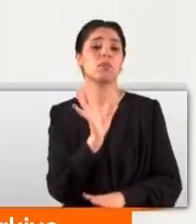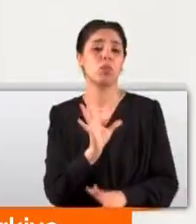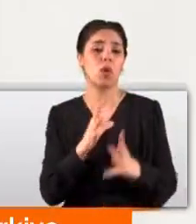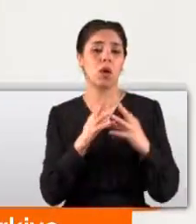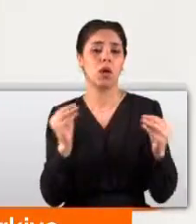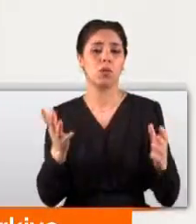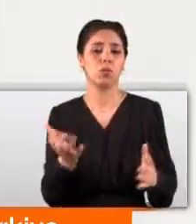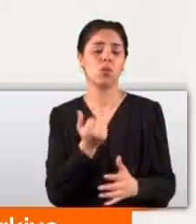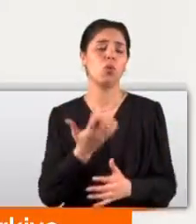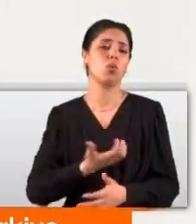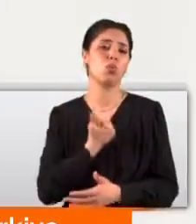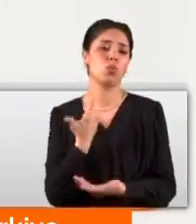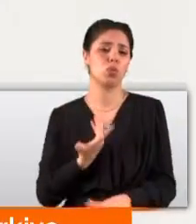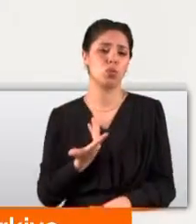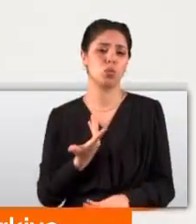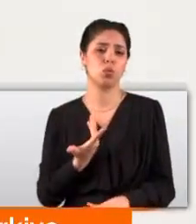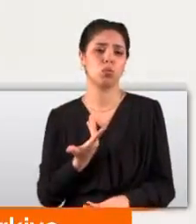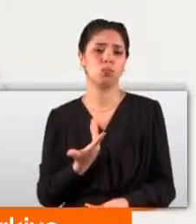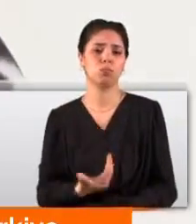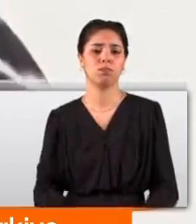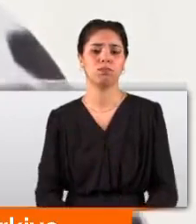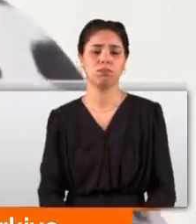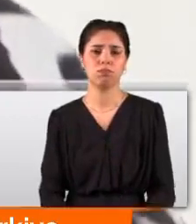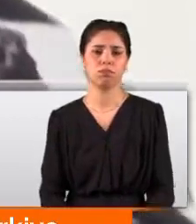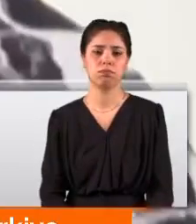Çok üzülüyorum gerçekten, elimde olan bir şey değil.